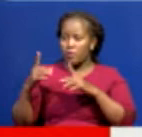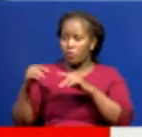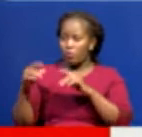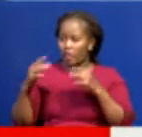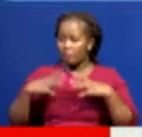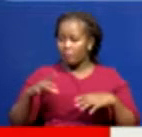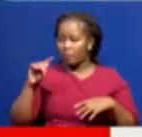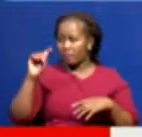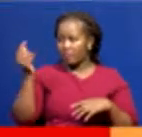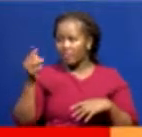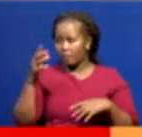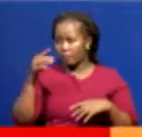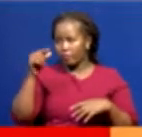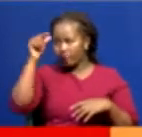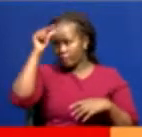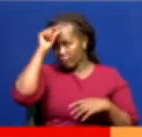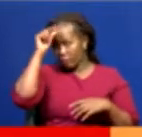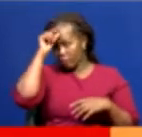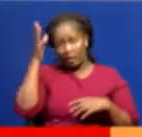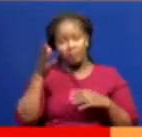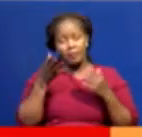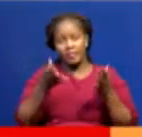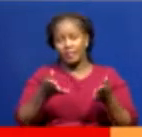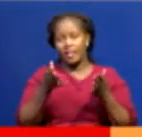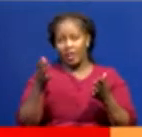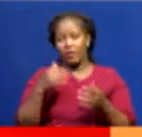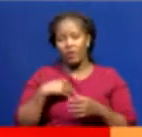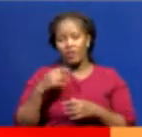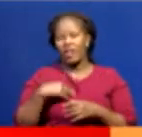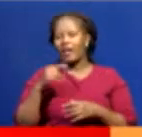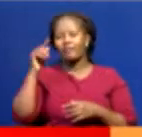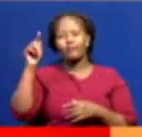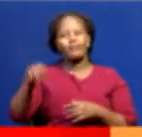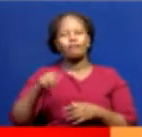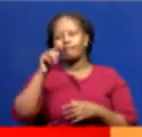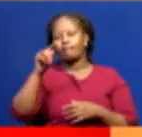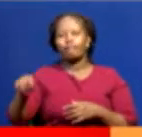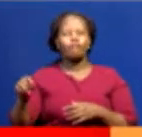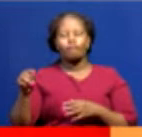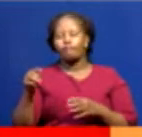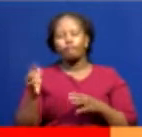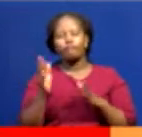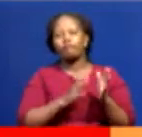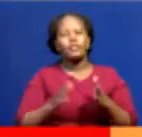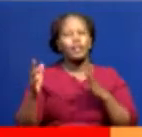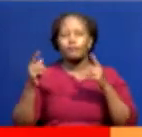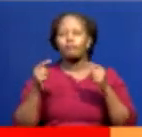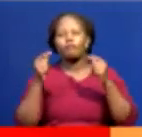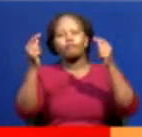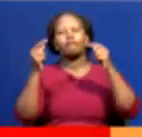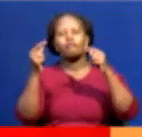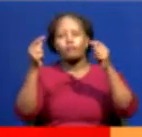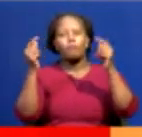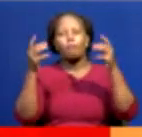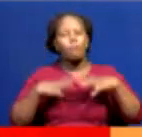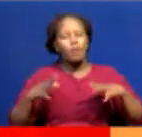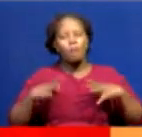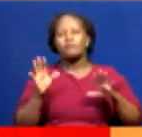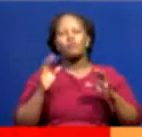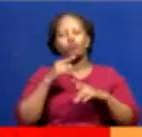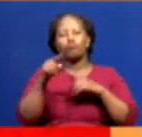wenzangu, serikali imepinga, kwa sasa ime outlaw, imekataa masuala ya maandamano. Watu waende